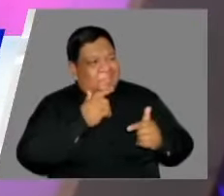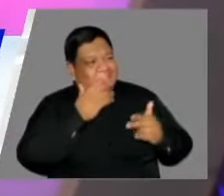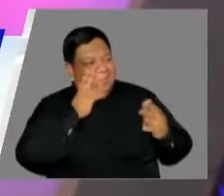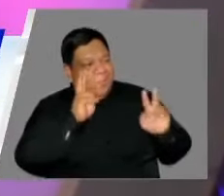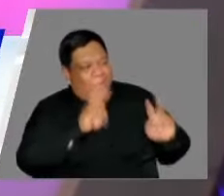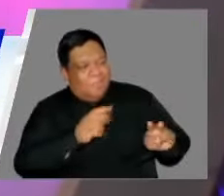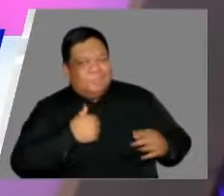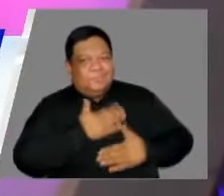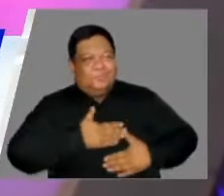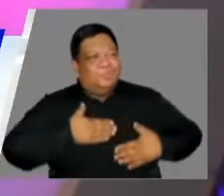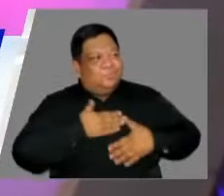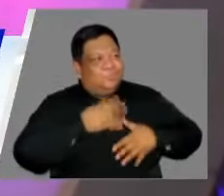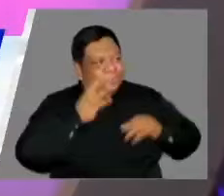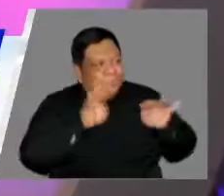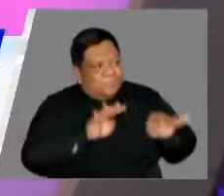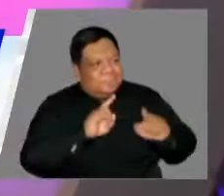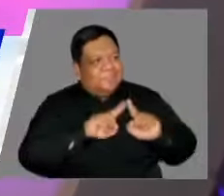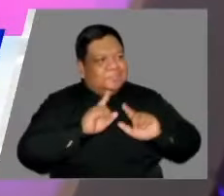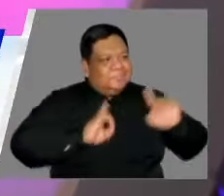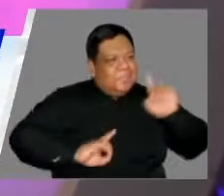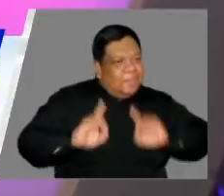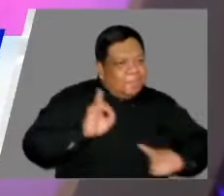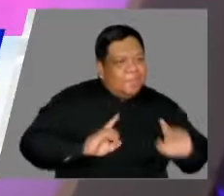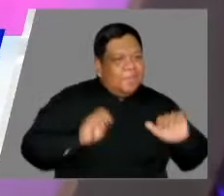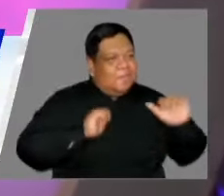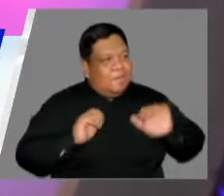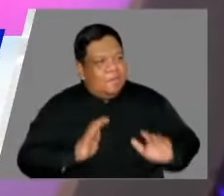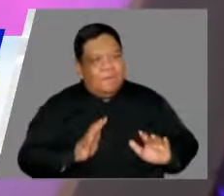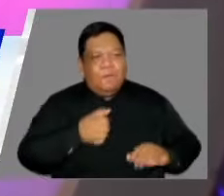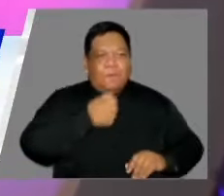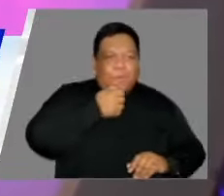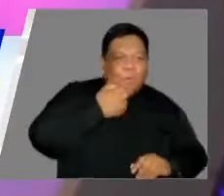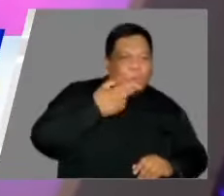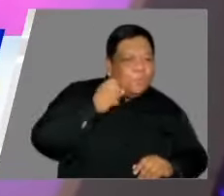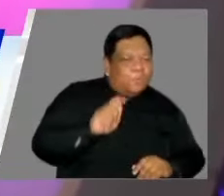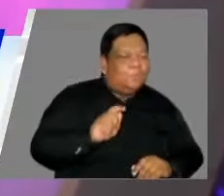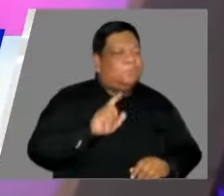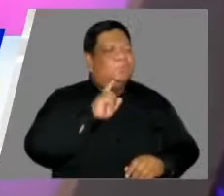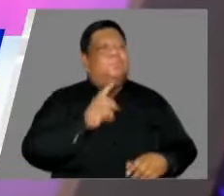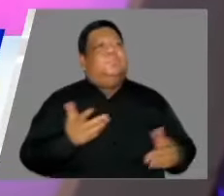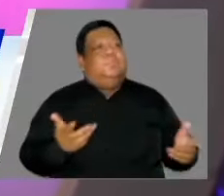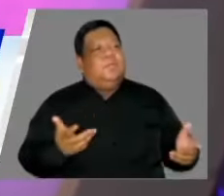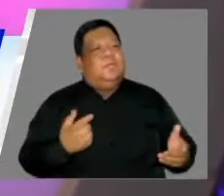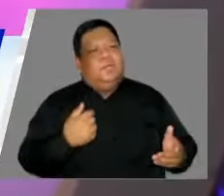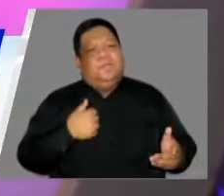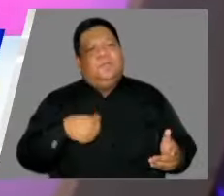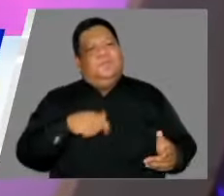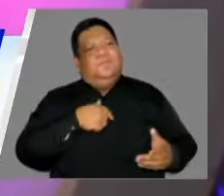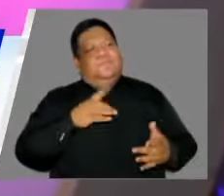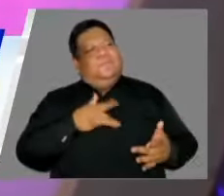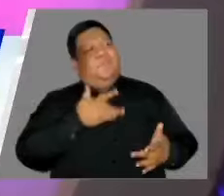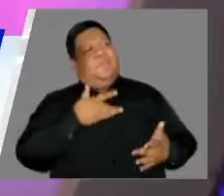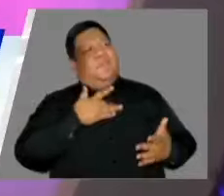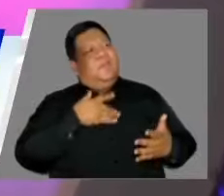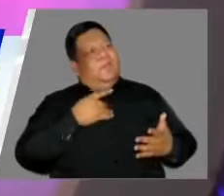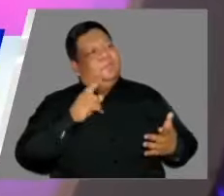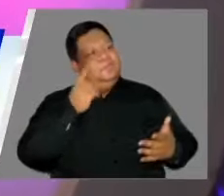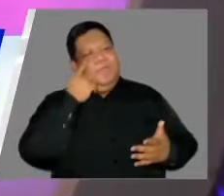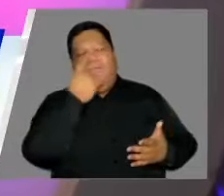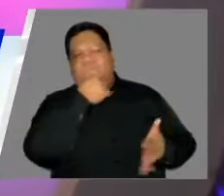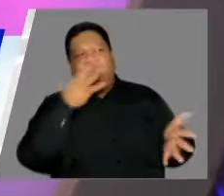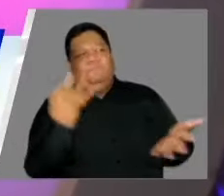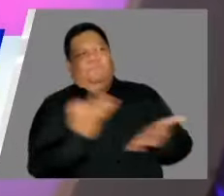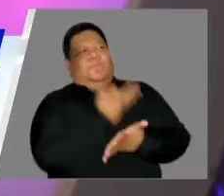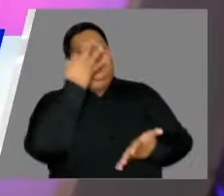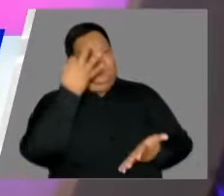mga soap opera, pag nakikita ko siya nag-host. So, talagang refreshing siya in a way sa paningin ko and